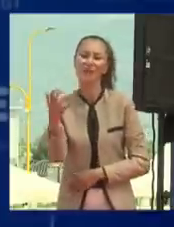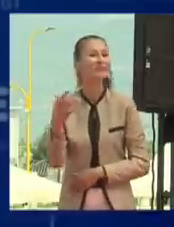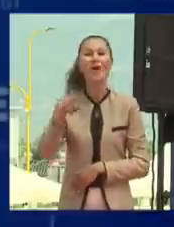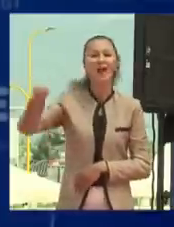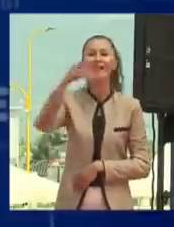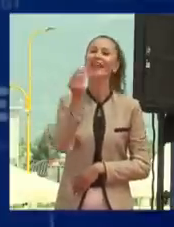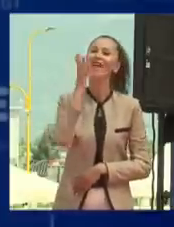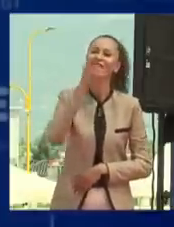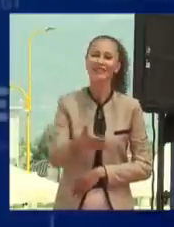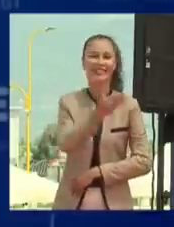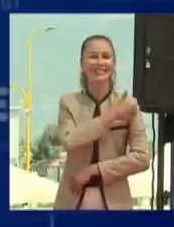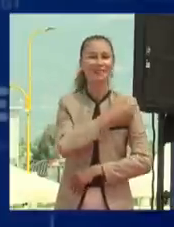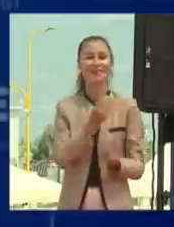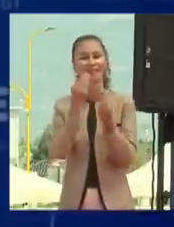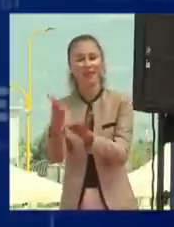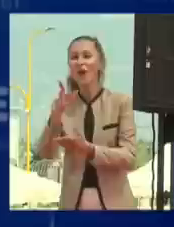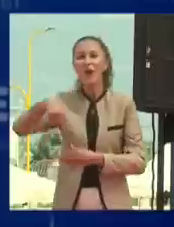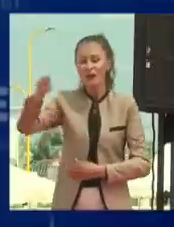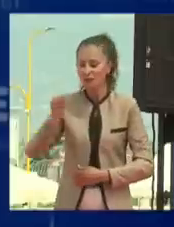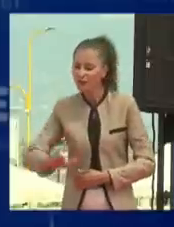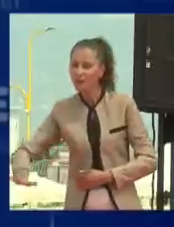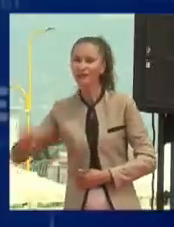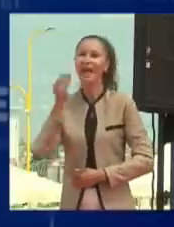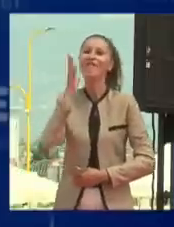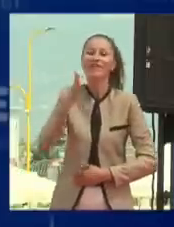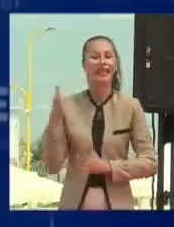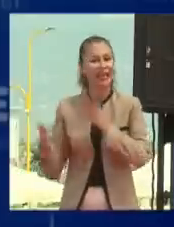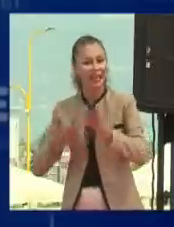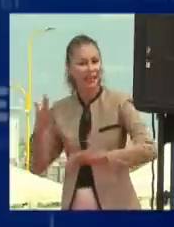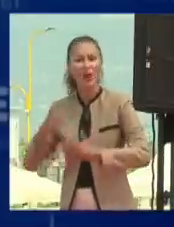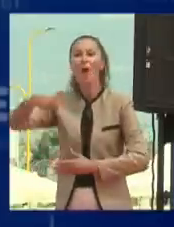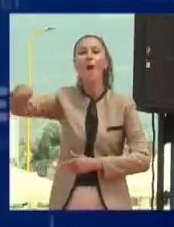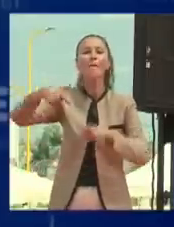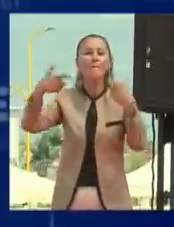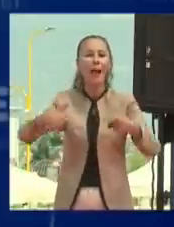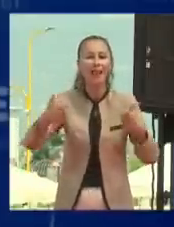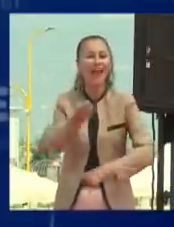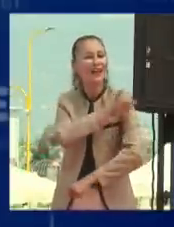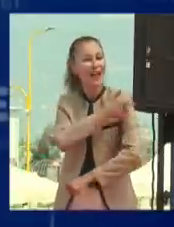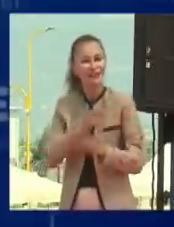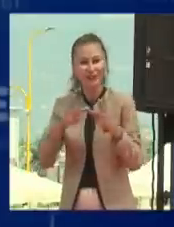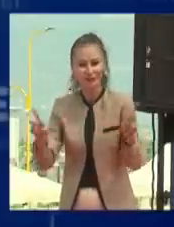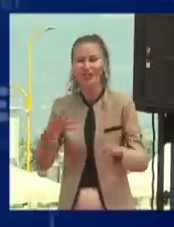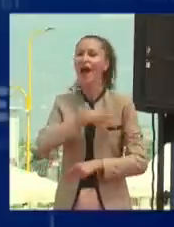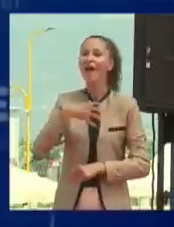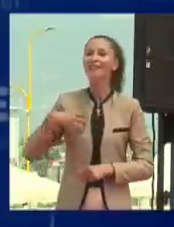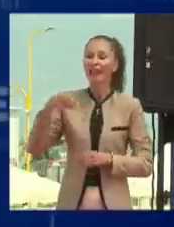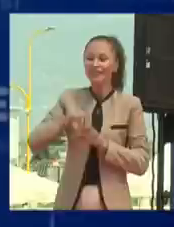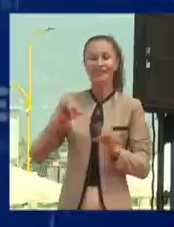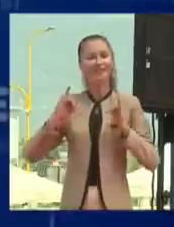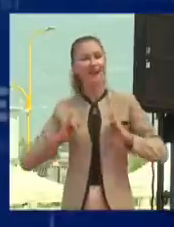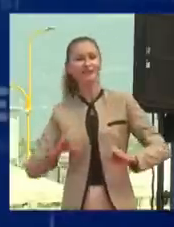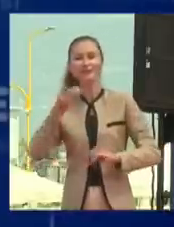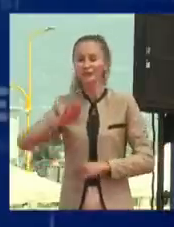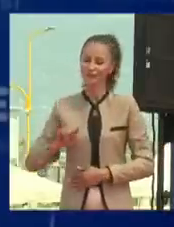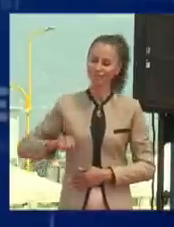daha fazla hizmet götürün. Oradaki çocuklarla daha fazla ilgilenin. O mahallelerde kreşler açın. Anne güven içinde gelsin,